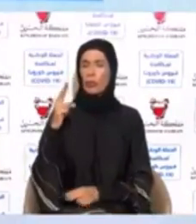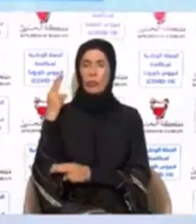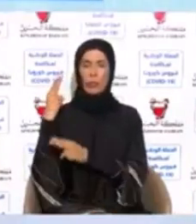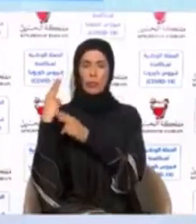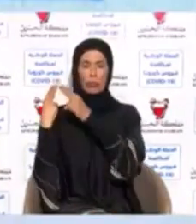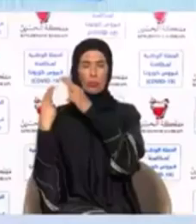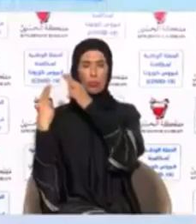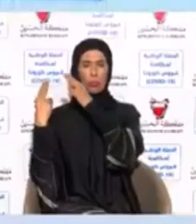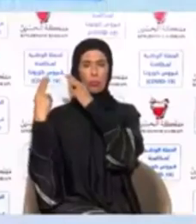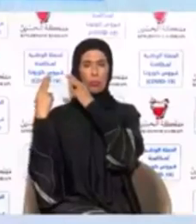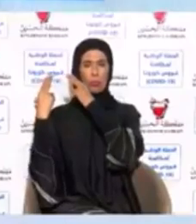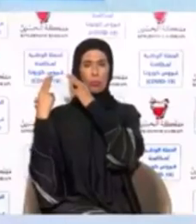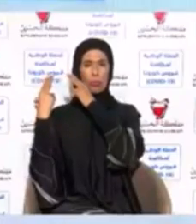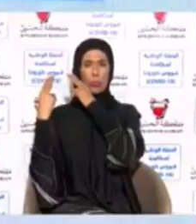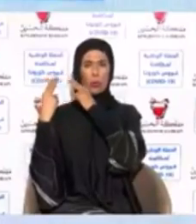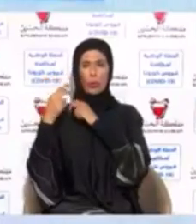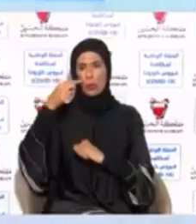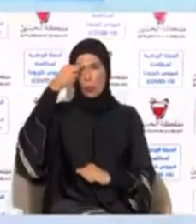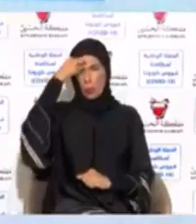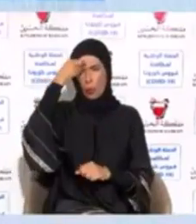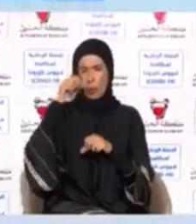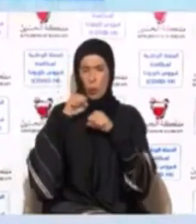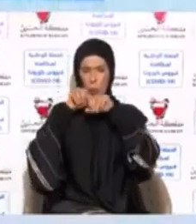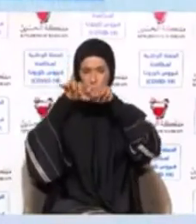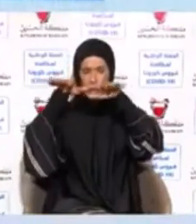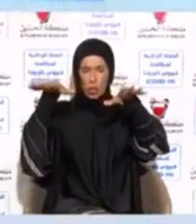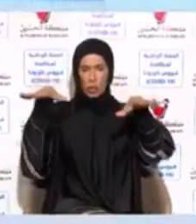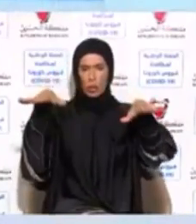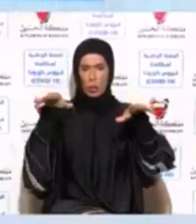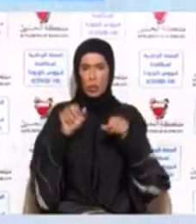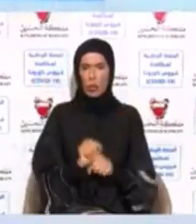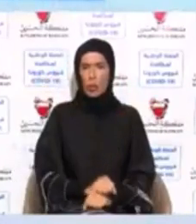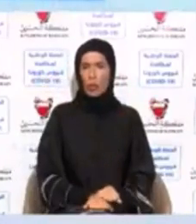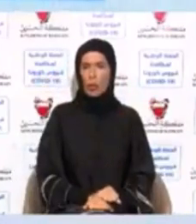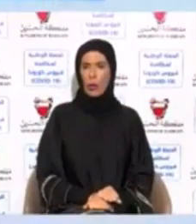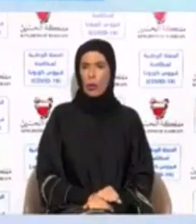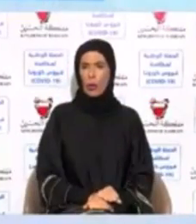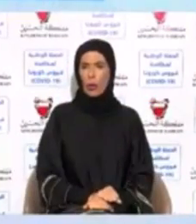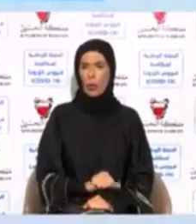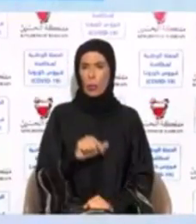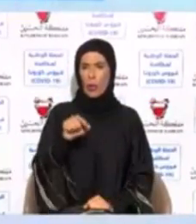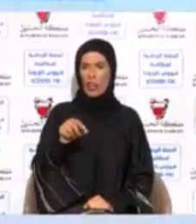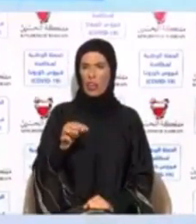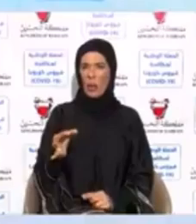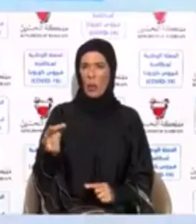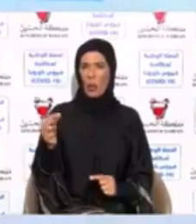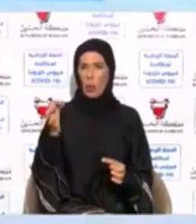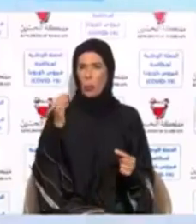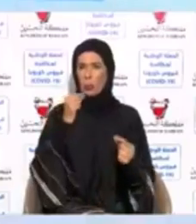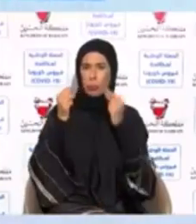ونشوف الأمراض اللي كانت منتشرة في السابق؟ هل نحتاج نذكر بمرض الجدري؟